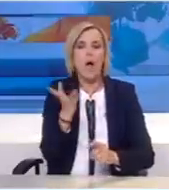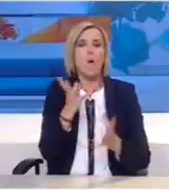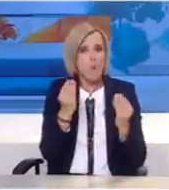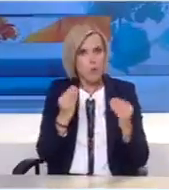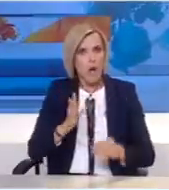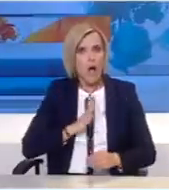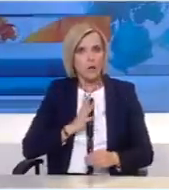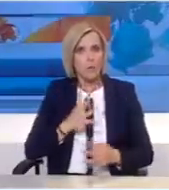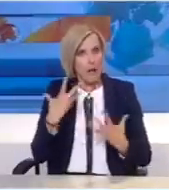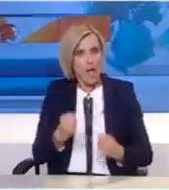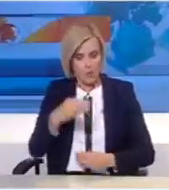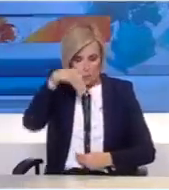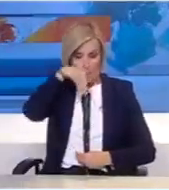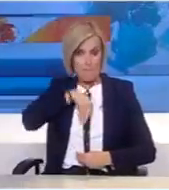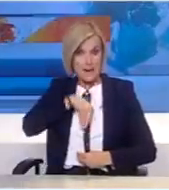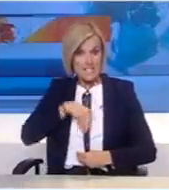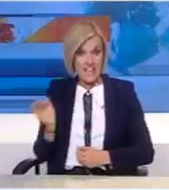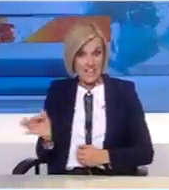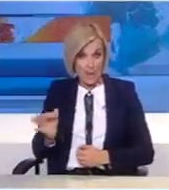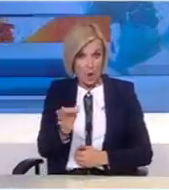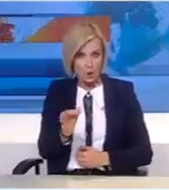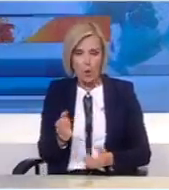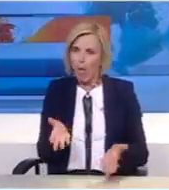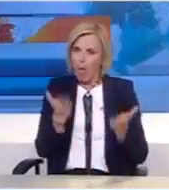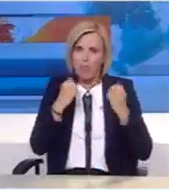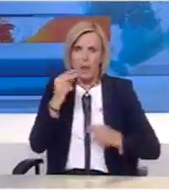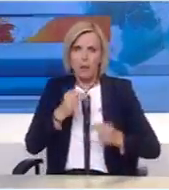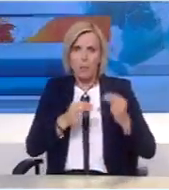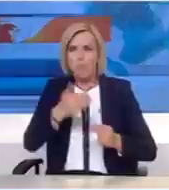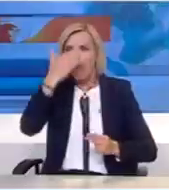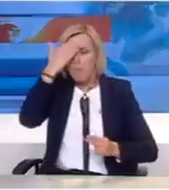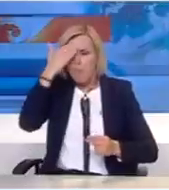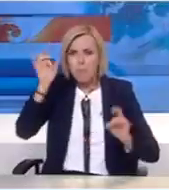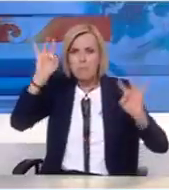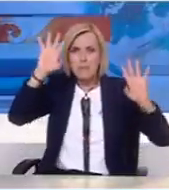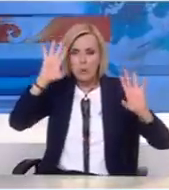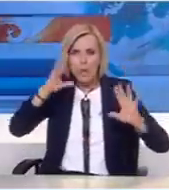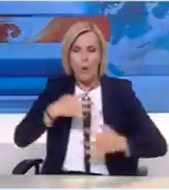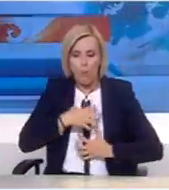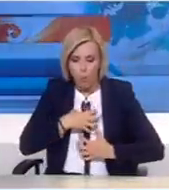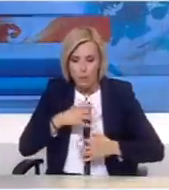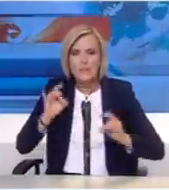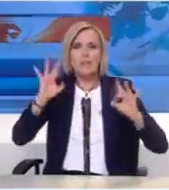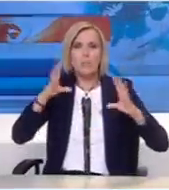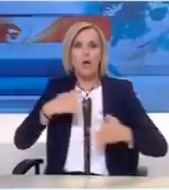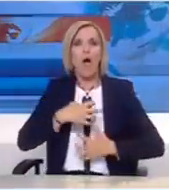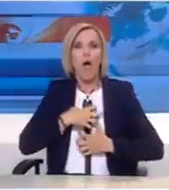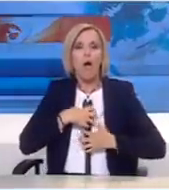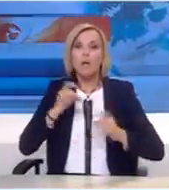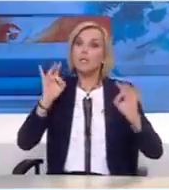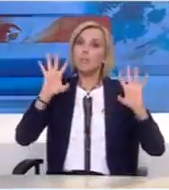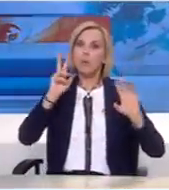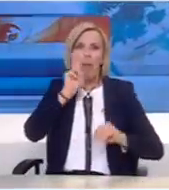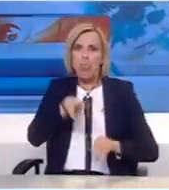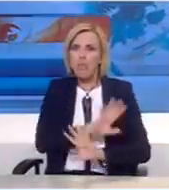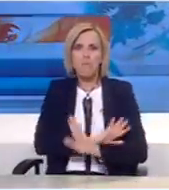λίγα. Αυτή τη στιγμή στην Ελλάδα δεν έχουμε τόσο πολλά ασυμπτωματικά, ούτε πολλά κρούσματα στην κοινότητα. Αλλά αυτά τα λίγα μπορούν να μας γεννήσουν